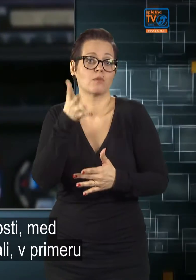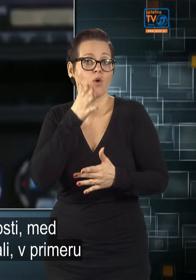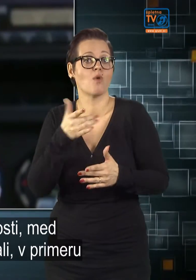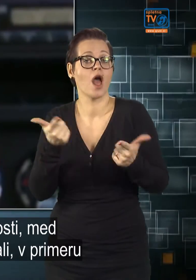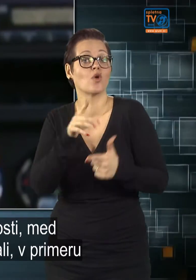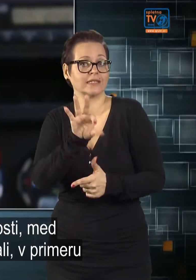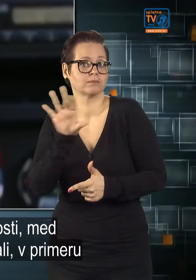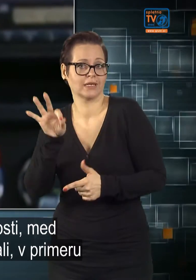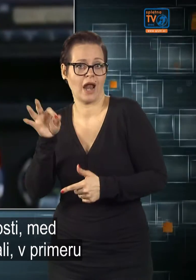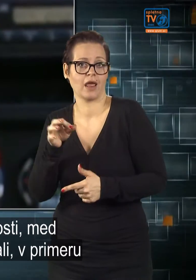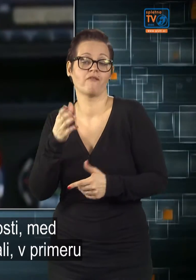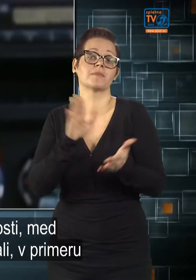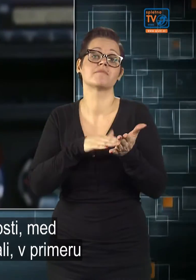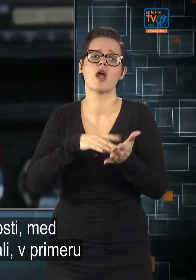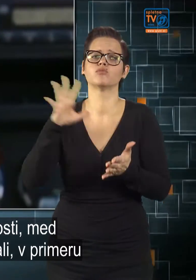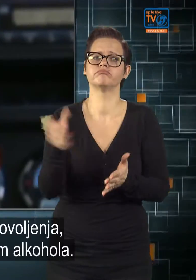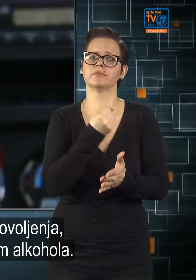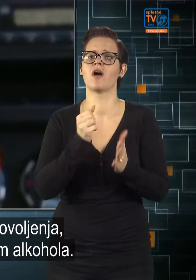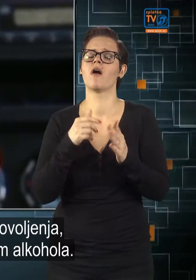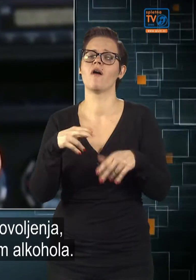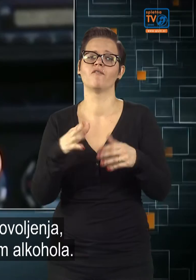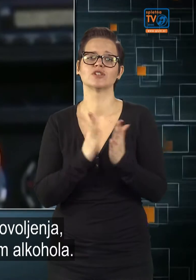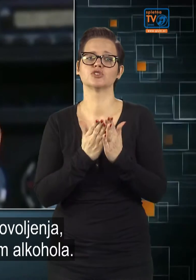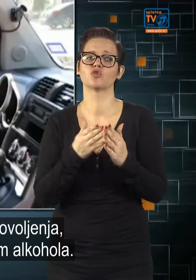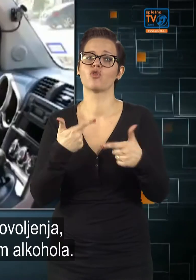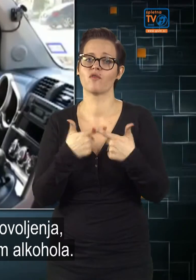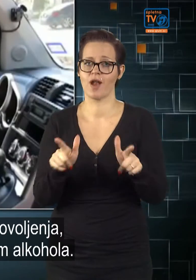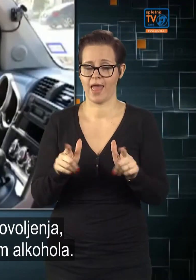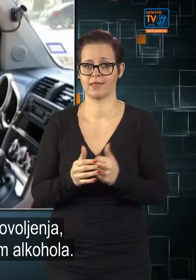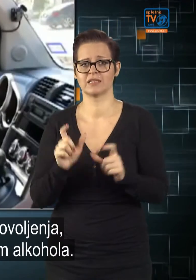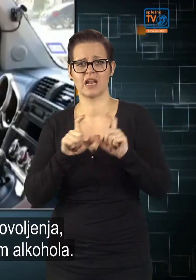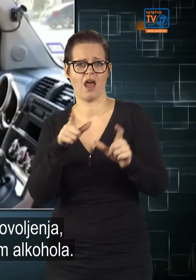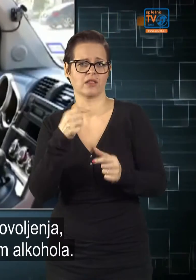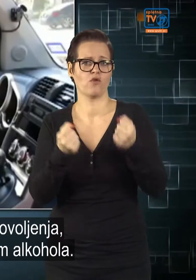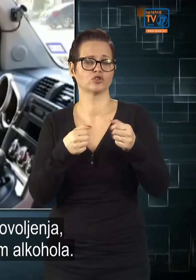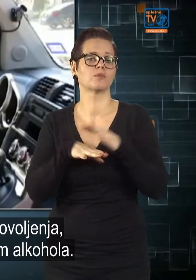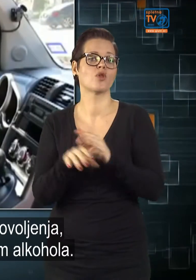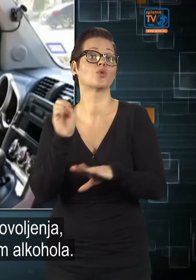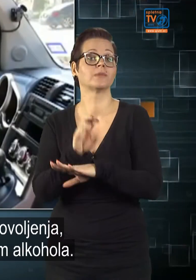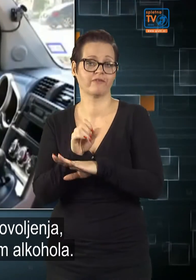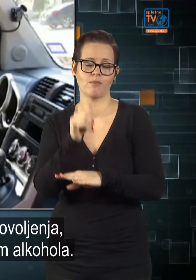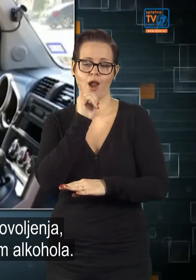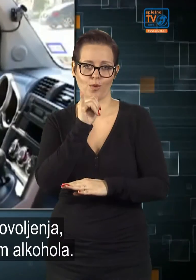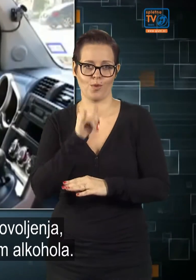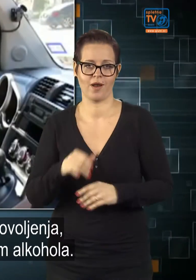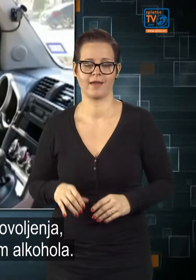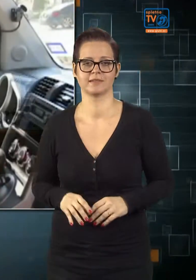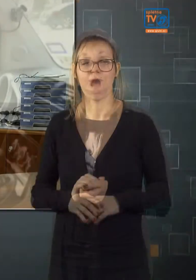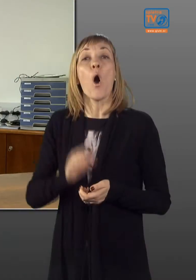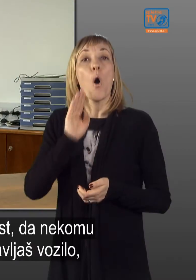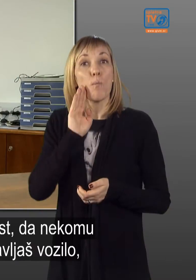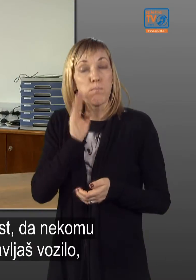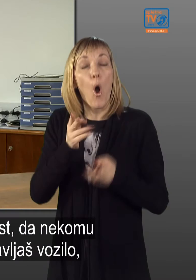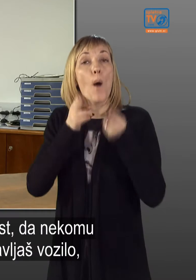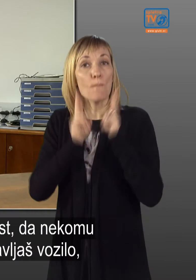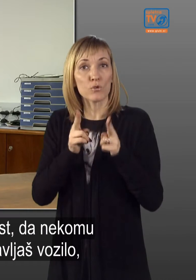katerimi bomo lahko izbirali v primeru odvzema vozniškega dovoljenja zaradi vožnje pod vplivom alkohola. Se